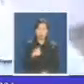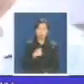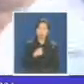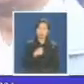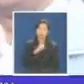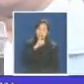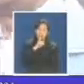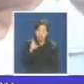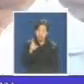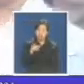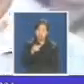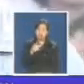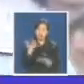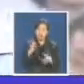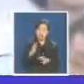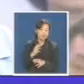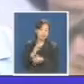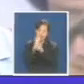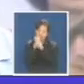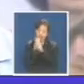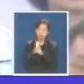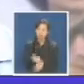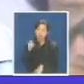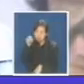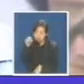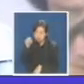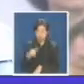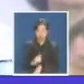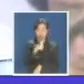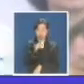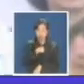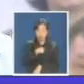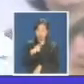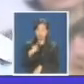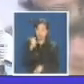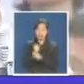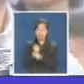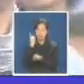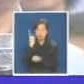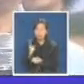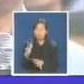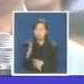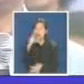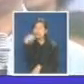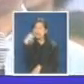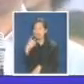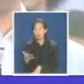ามว่าสรุปคุณหรือผมที่ไม่เอาจริงกับคอร์รัปชัน